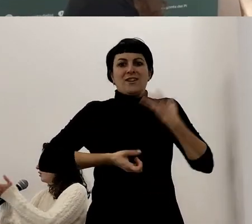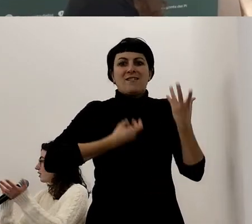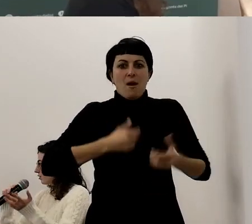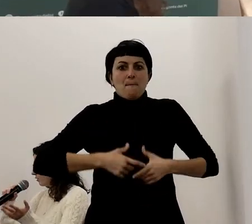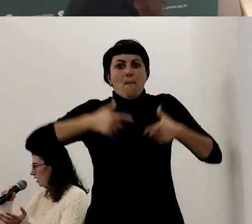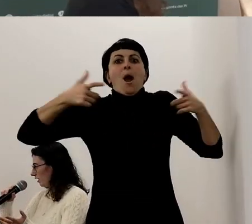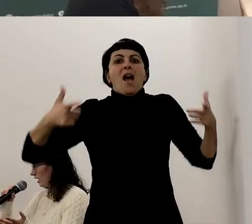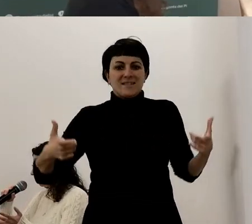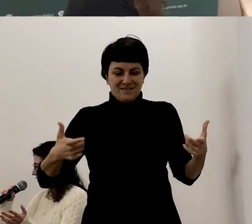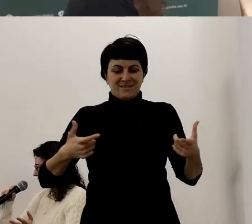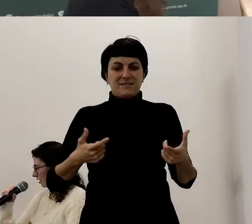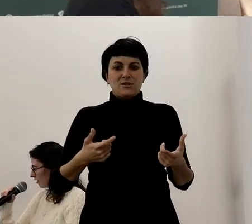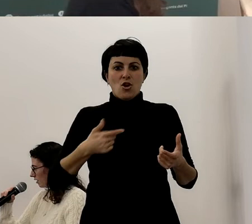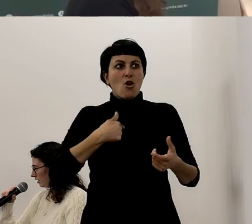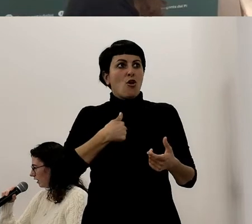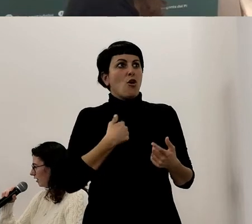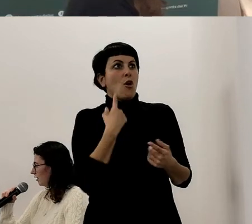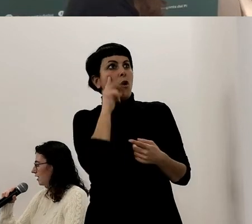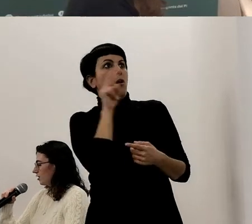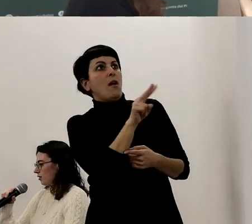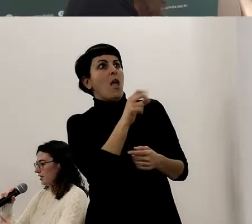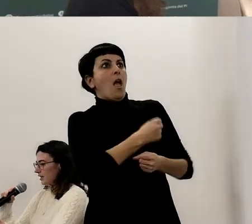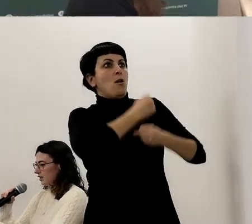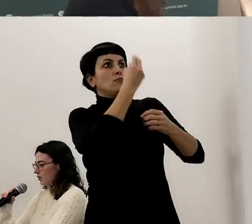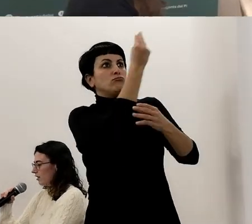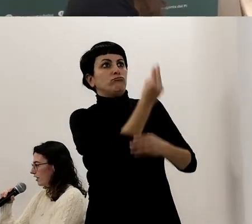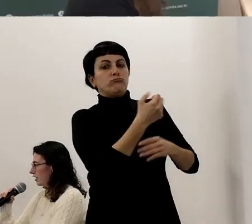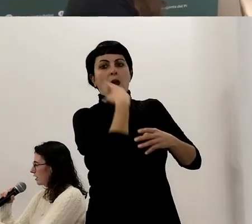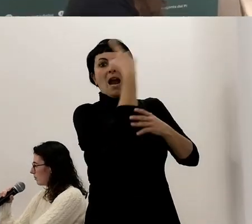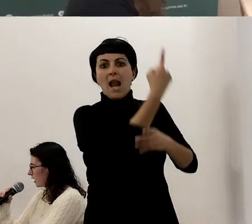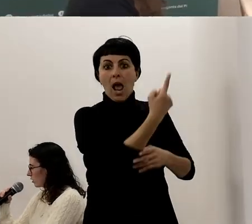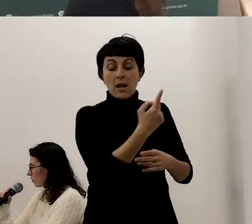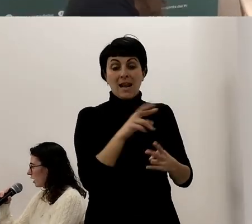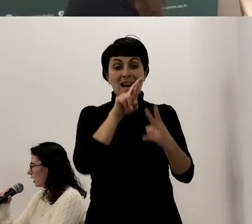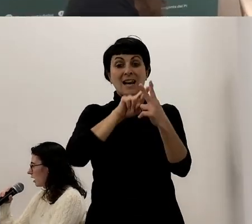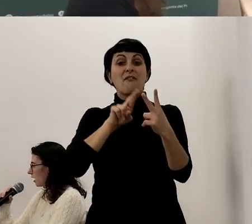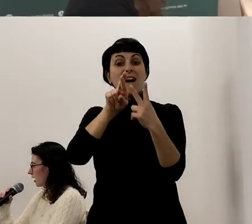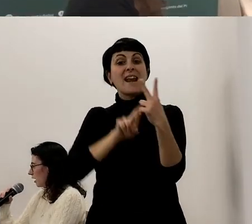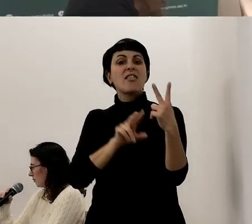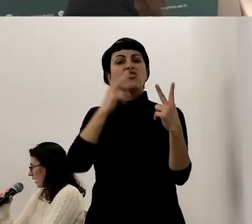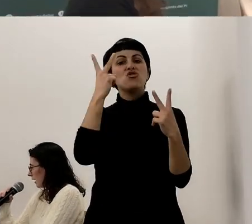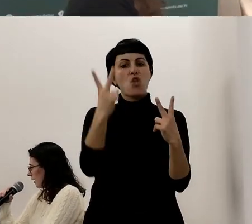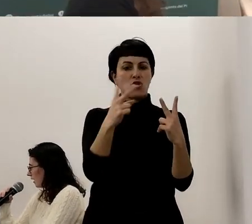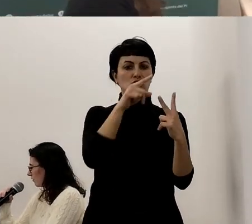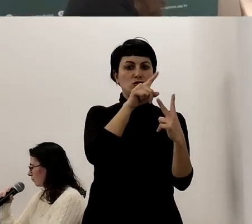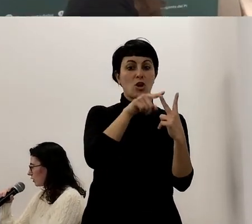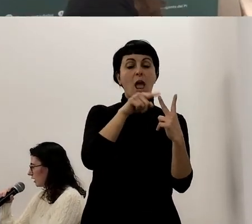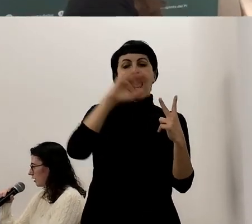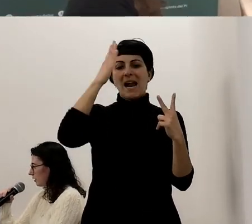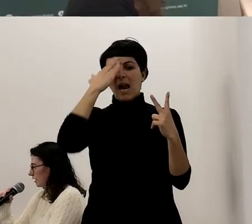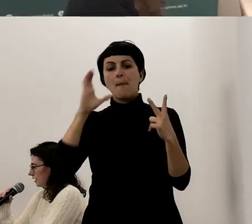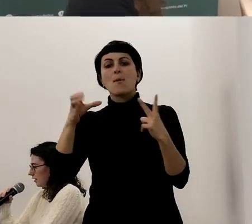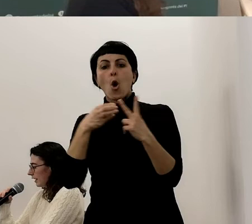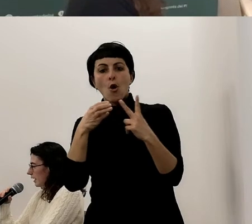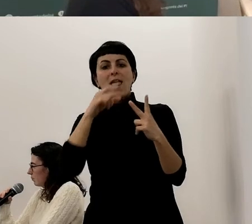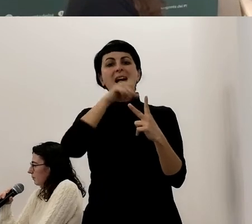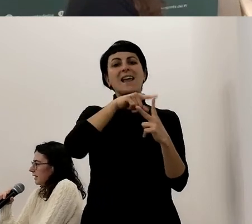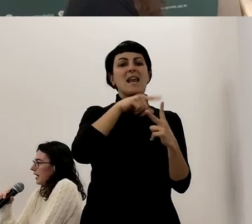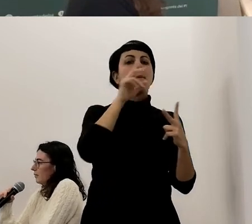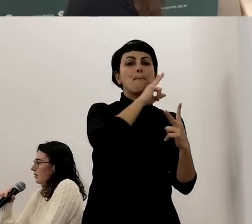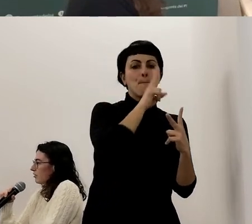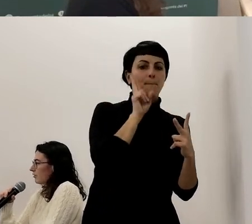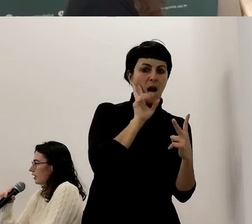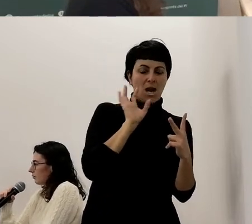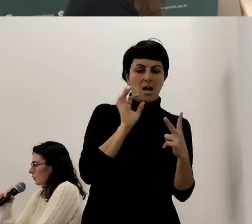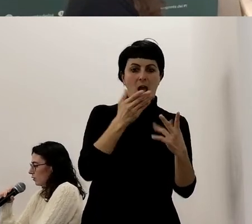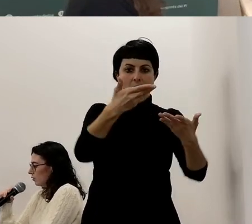de, bueno, és que és un gegant gran, no sé si tal. Llavors van ser aquests dos referents que em van ajudar a acabar, portant el gegant gran,